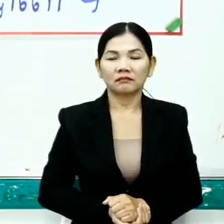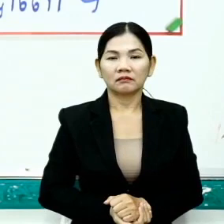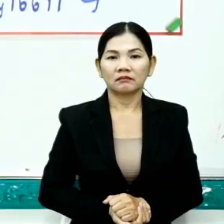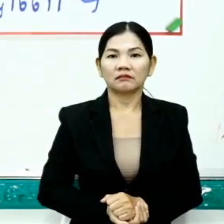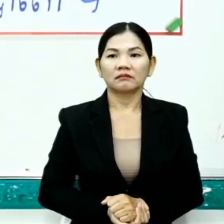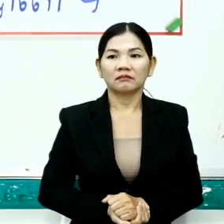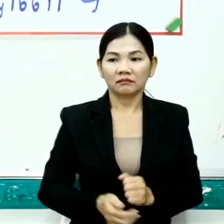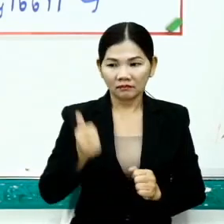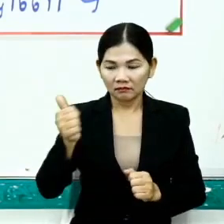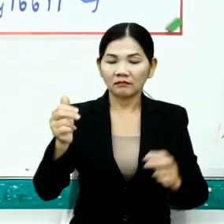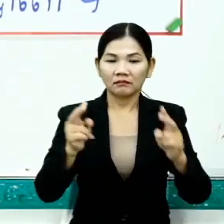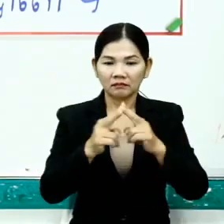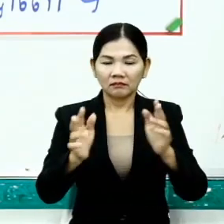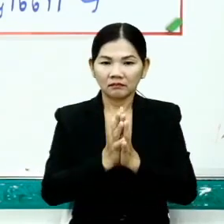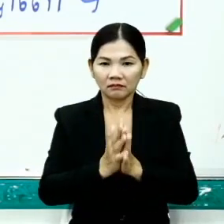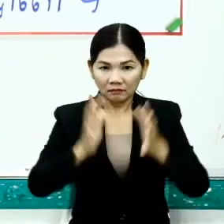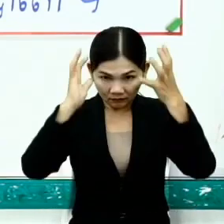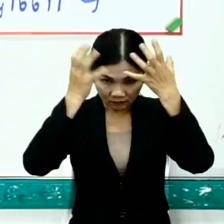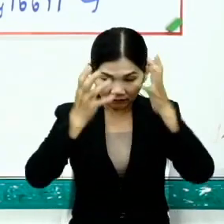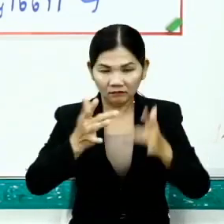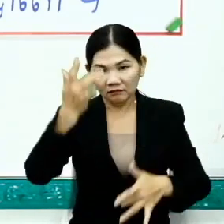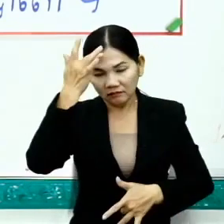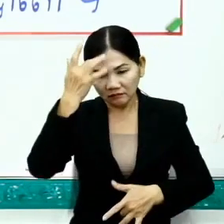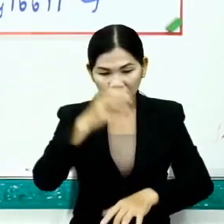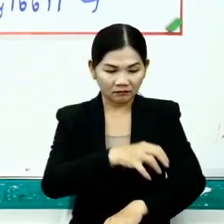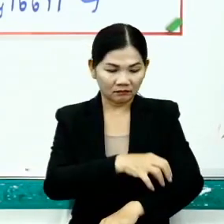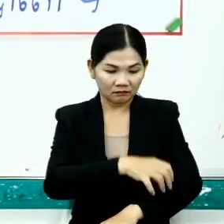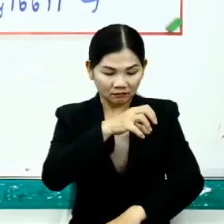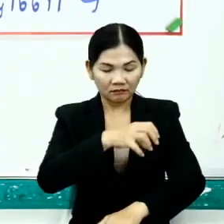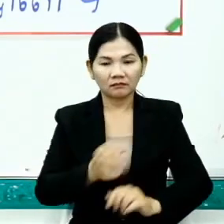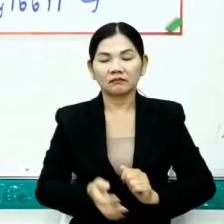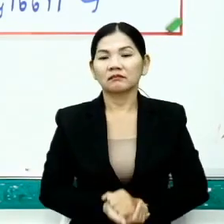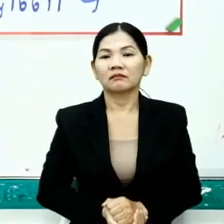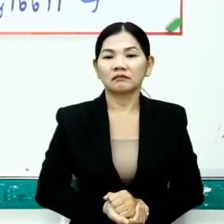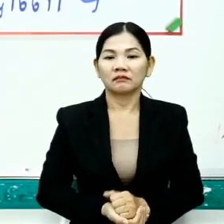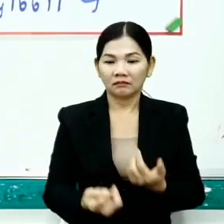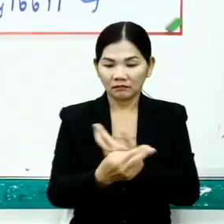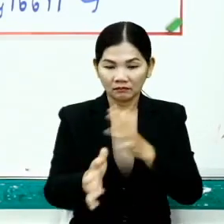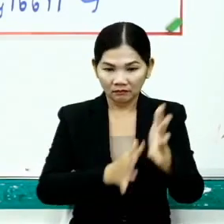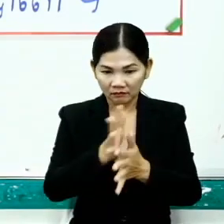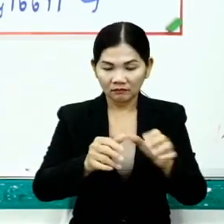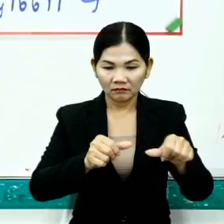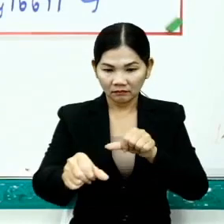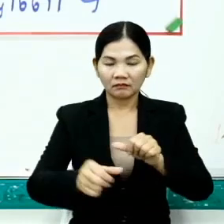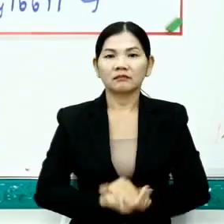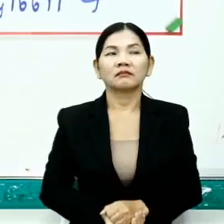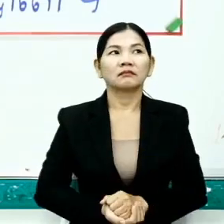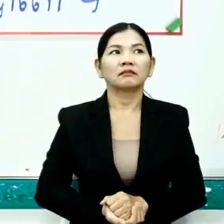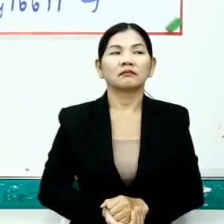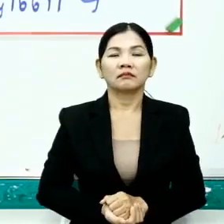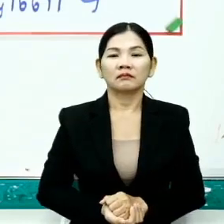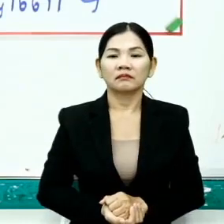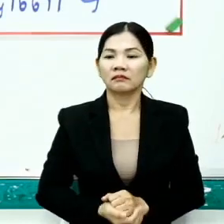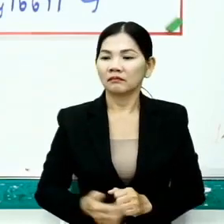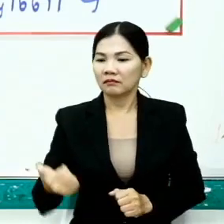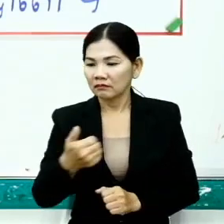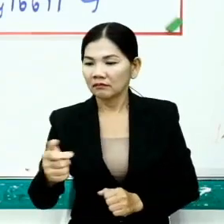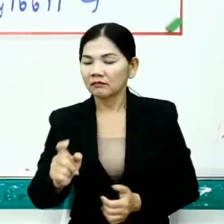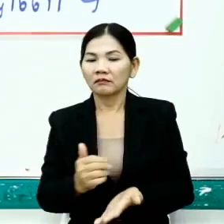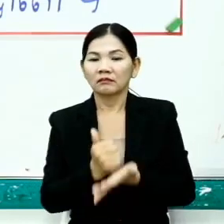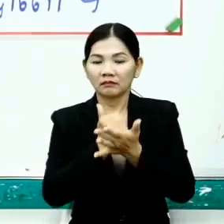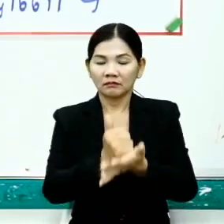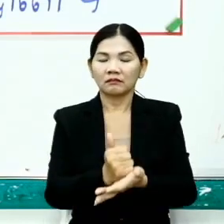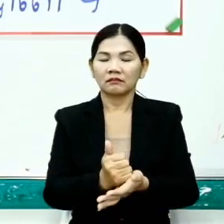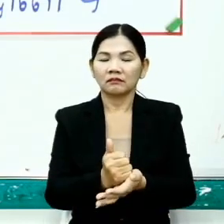ចាល្អណាស់កូនគឺតោឈើឈើដំបៅកូនត្រៀមខ្លួនឆ្លើយសំណួរបន្តតើនរណាជួយ